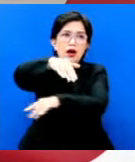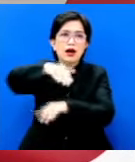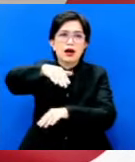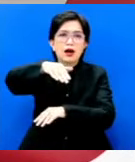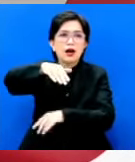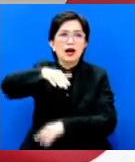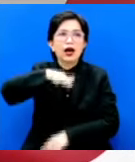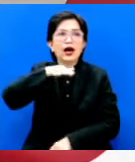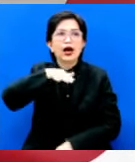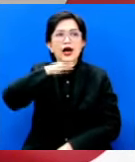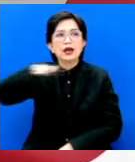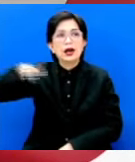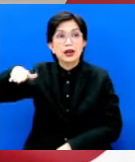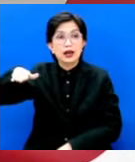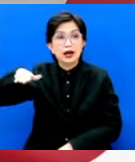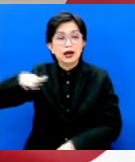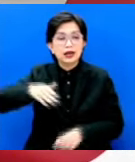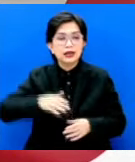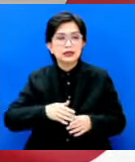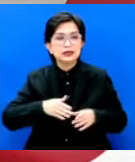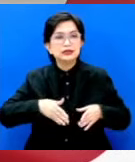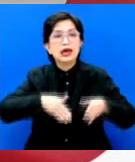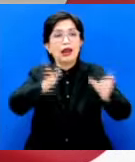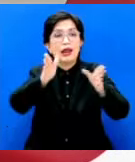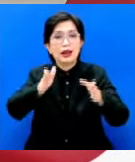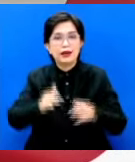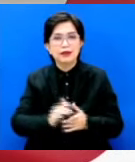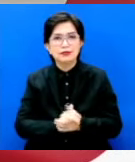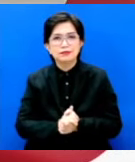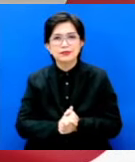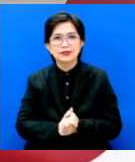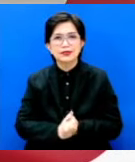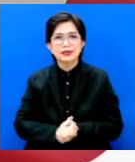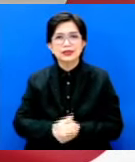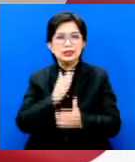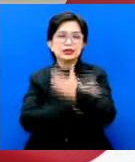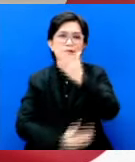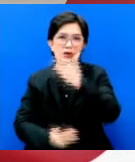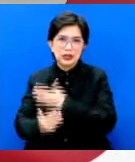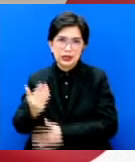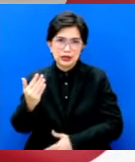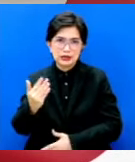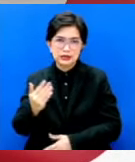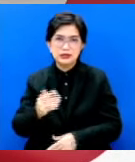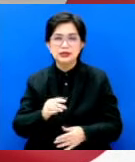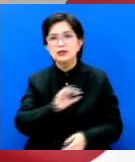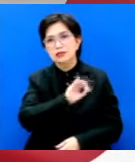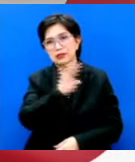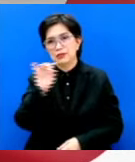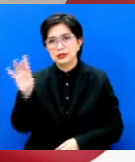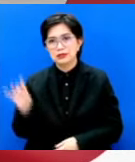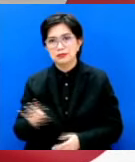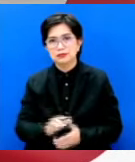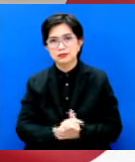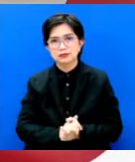ya,orang-orangyangberadadalamkondisistabiljugabuta karenaselaluberadadigarisdepan.Parapemiliktoko peralatandan